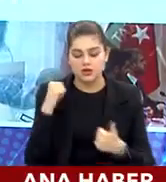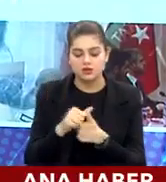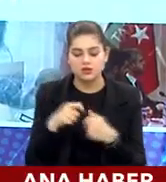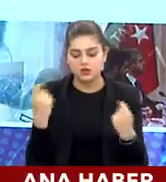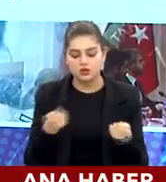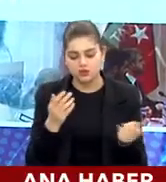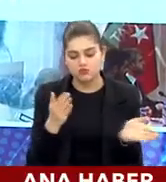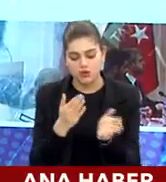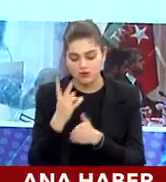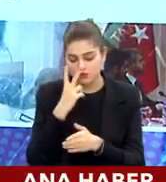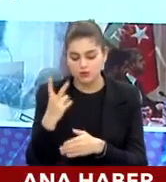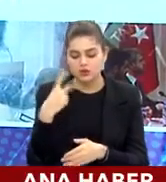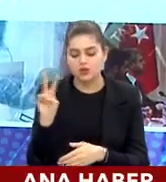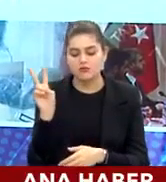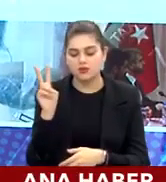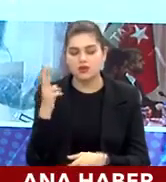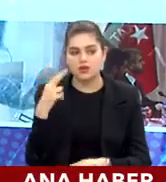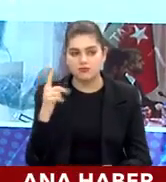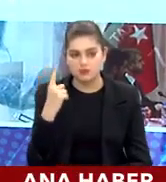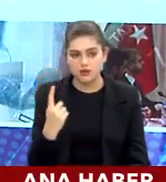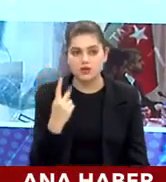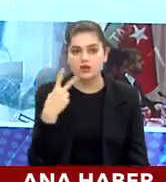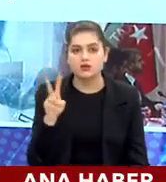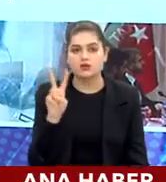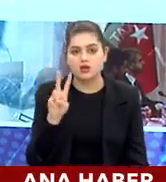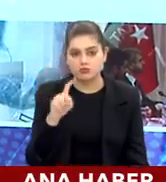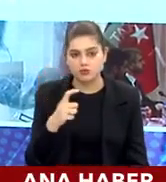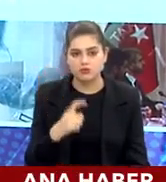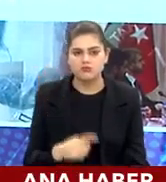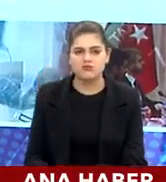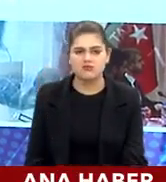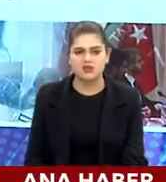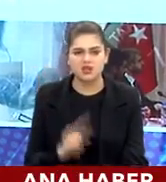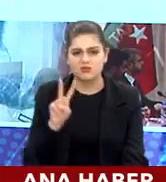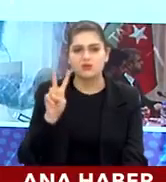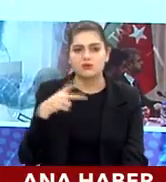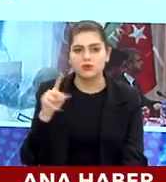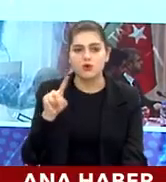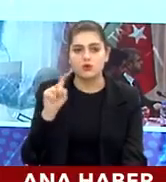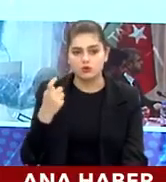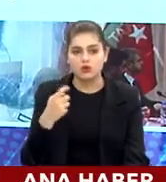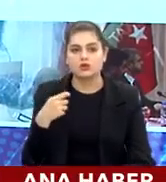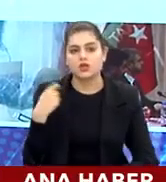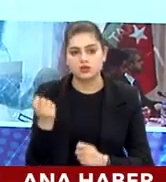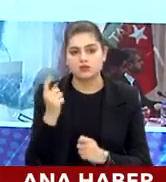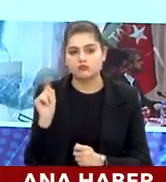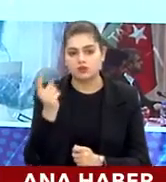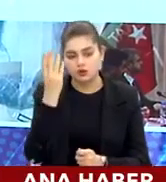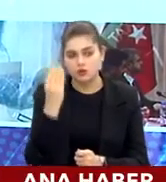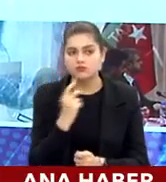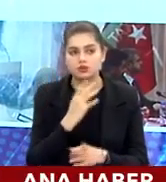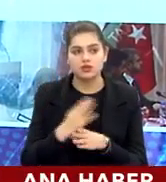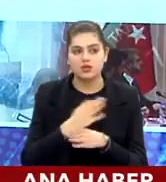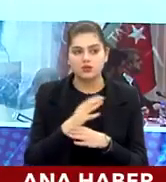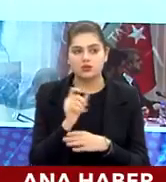muhalefetleri de görüyoruz 2000 yıld 2001'deki muhalefet 2009'daki muhalefet ve işveren muhalefeti iki kez olmuş bakın Ne